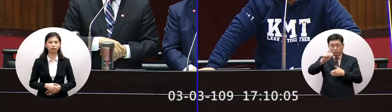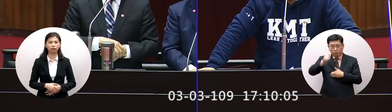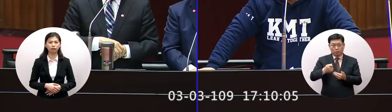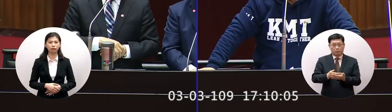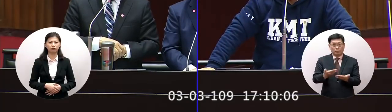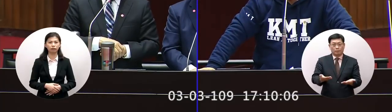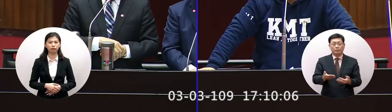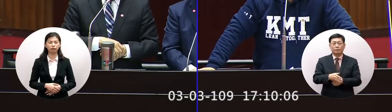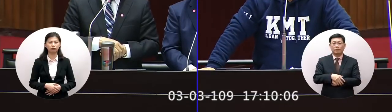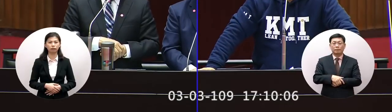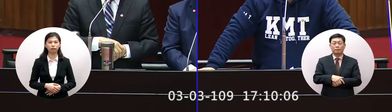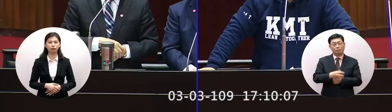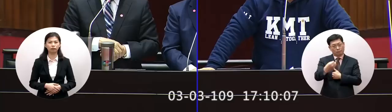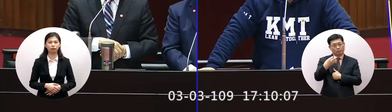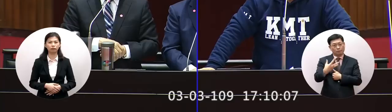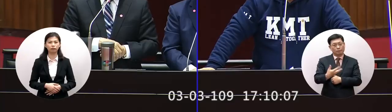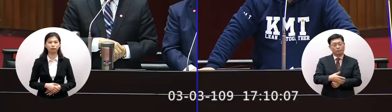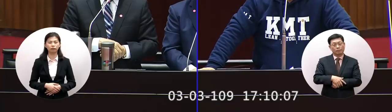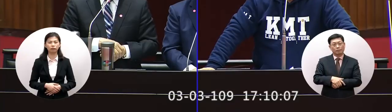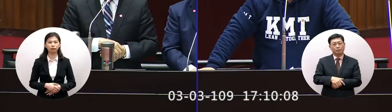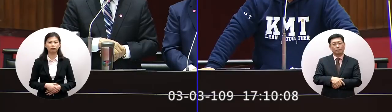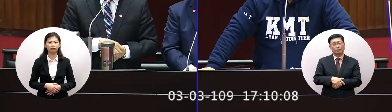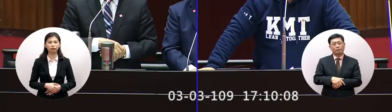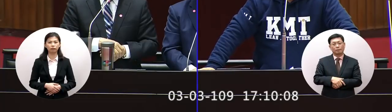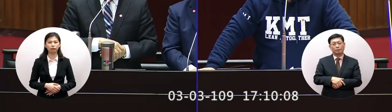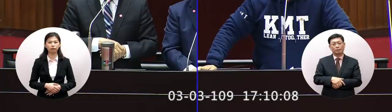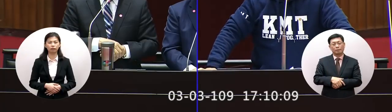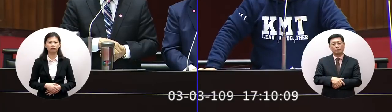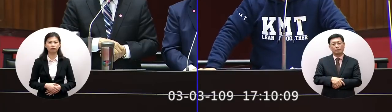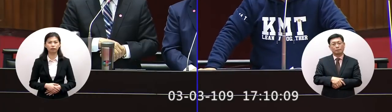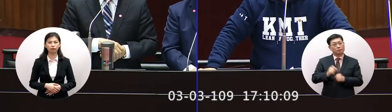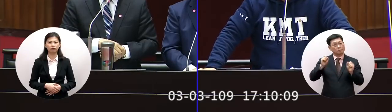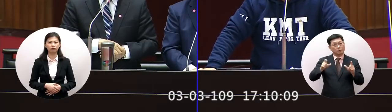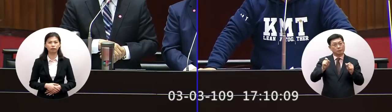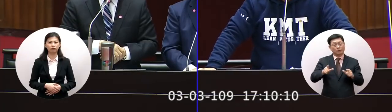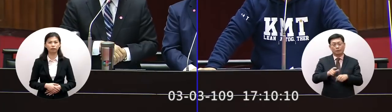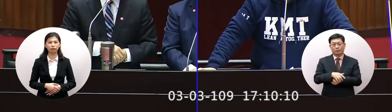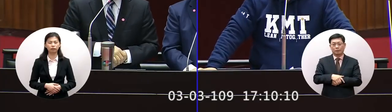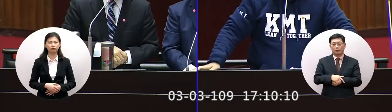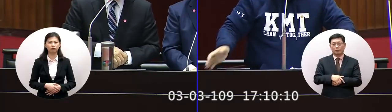怎做？你阿讲，无同款呢？